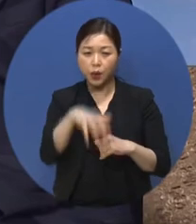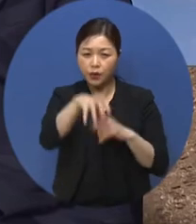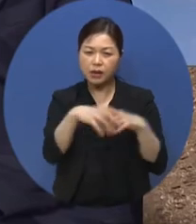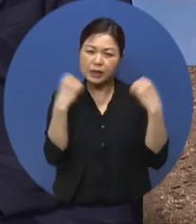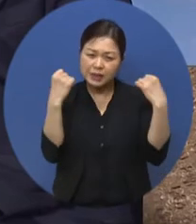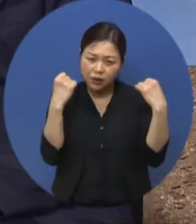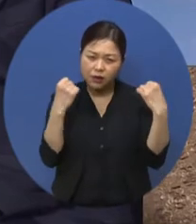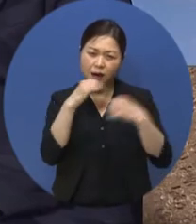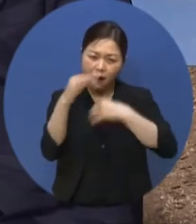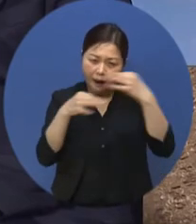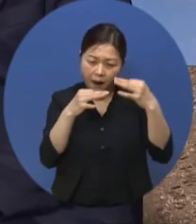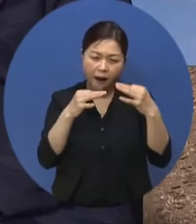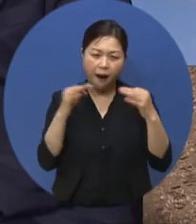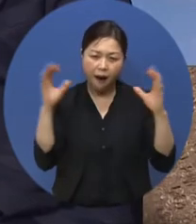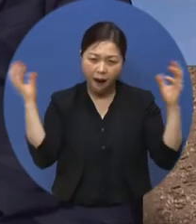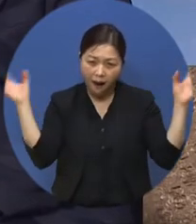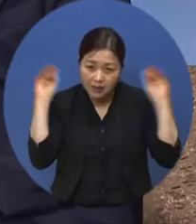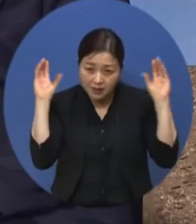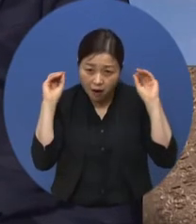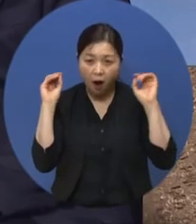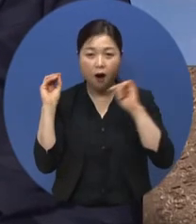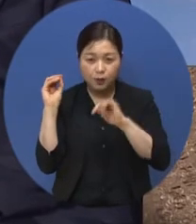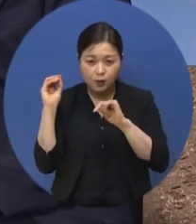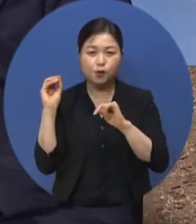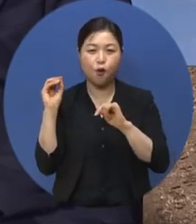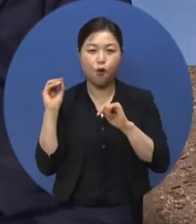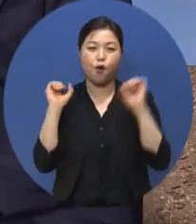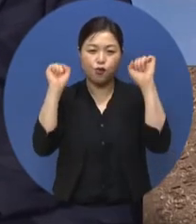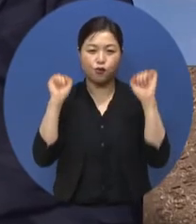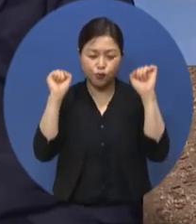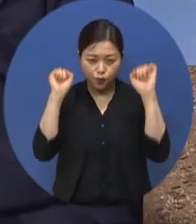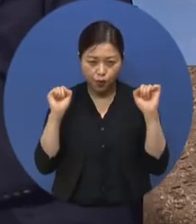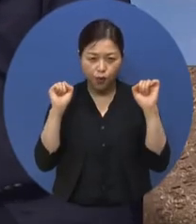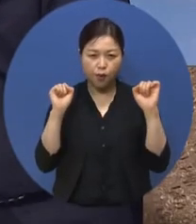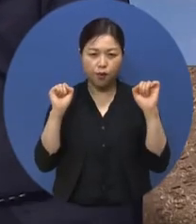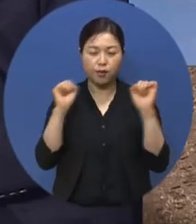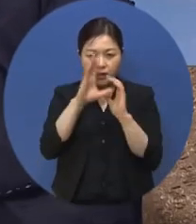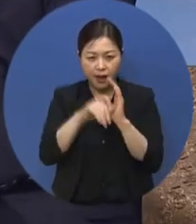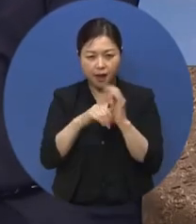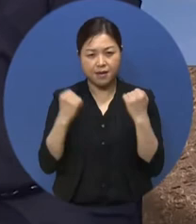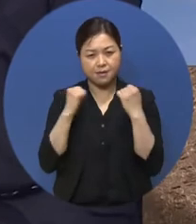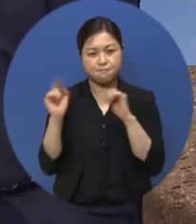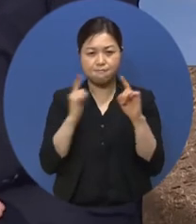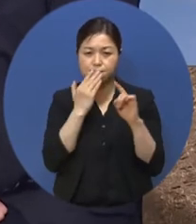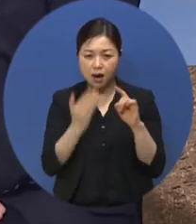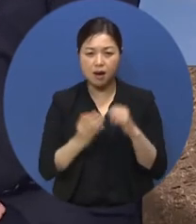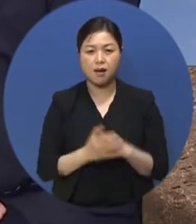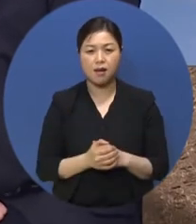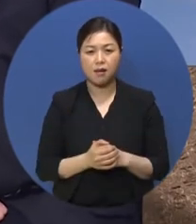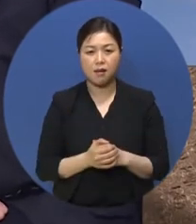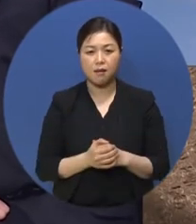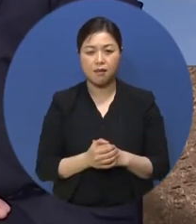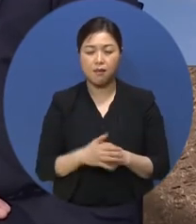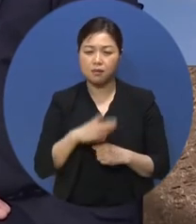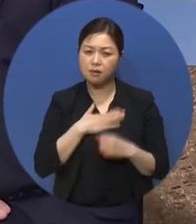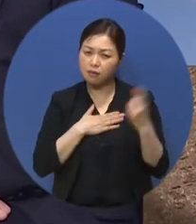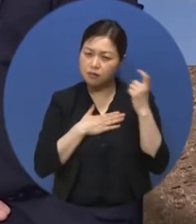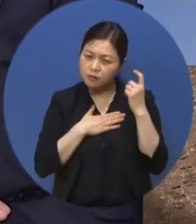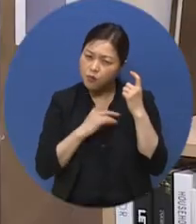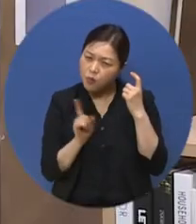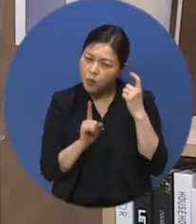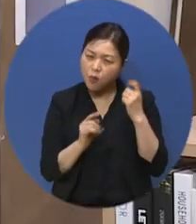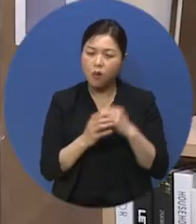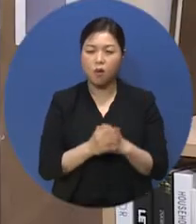응원하는 그 함성 소리도 들으면서 하는 게 그 체육 선수들로서는 굉장히 그렇죠. 큰 힘이 될 텐데 운동 종목 제가 네, 듣는 소식으로는